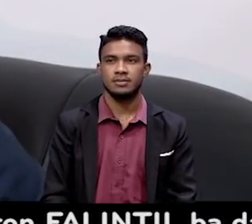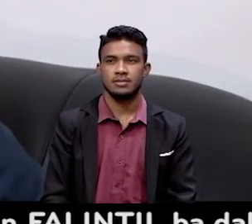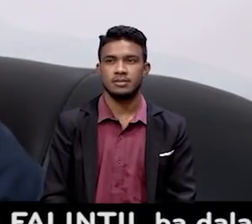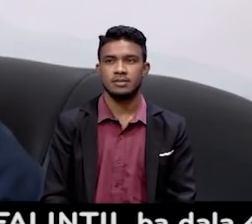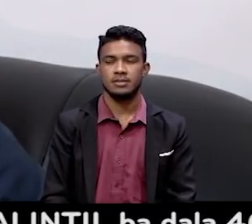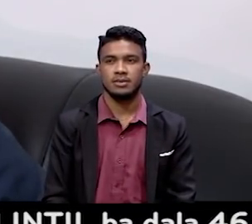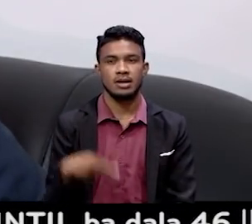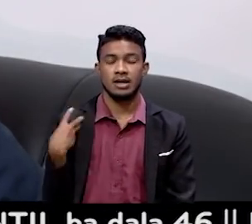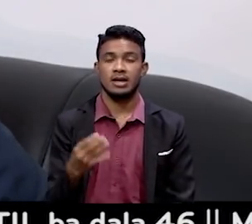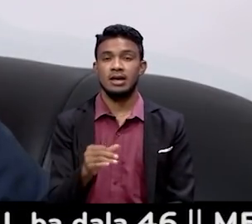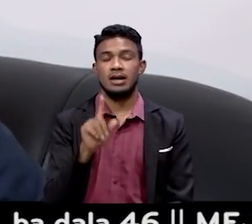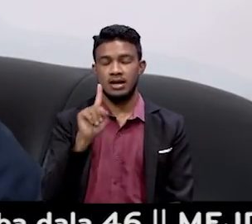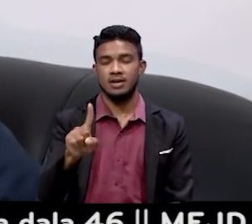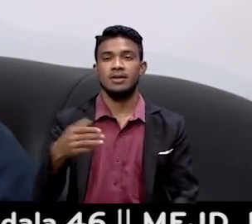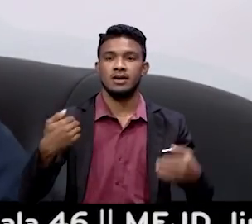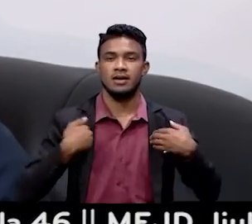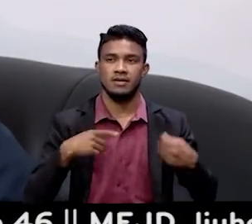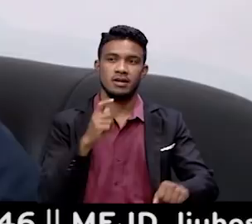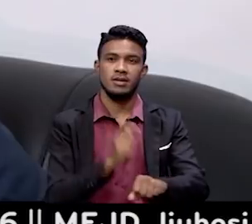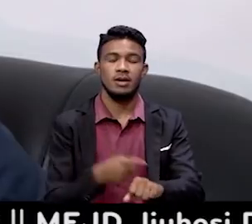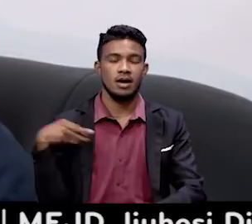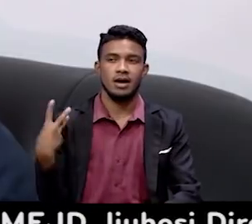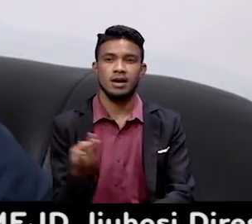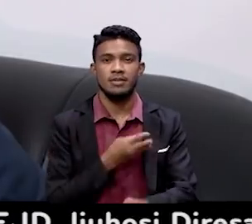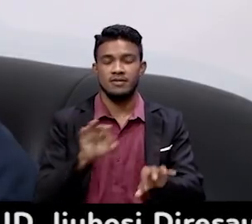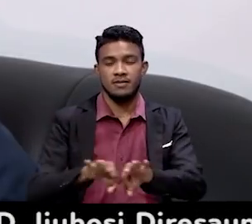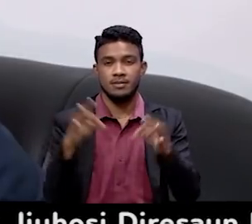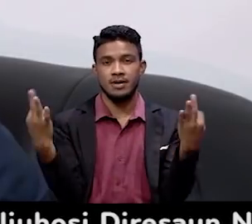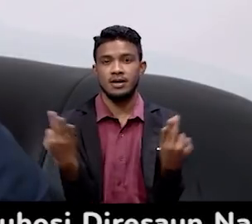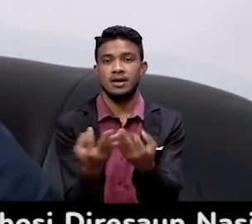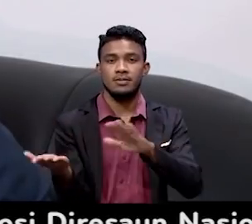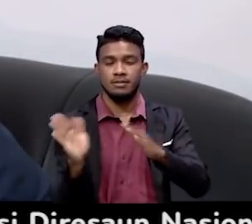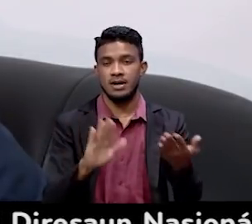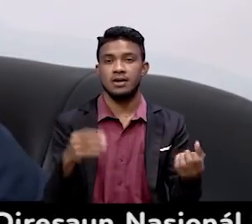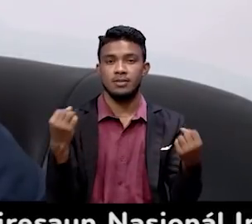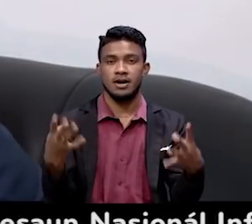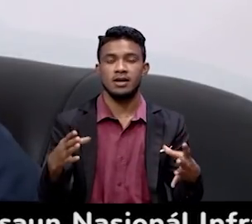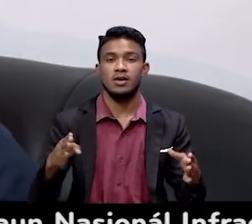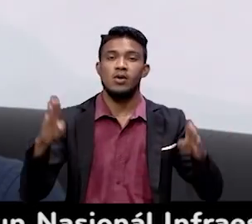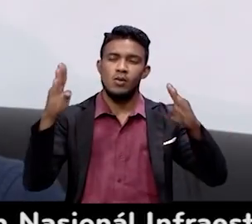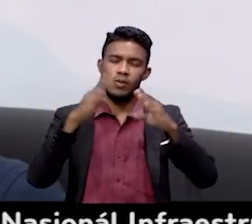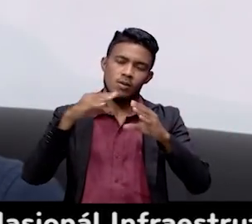Ida nema ga kontese. Ami mate barak ba funu ne. Mate to umalarang mamok.